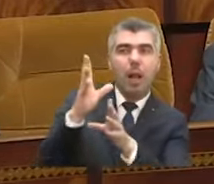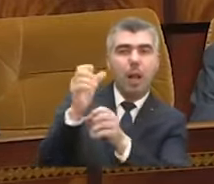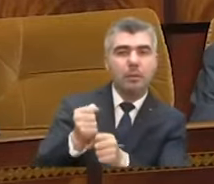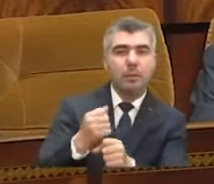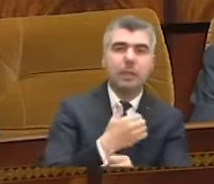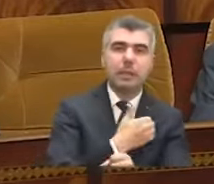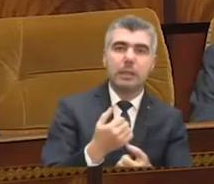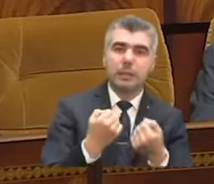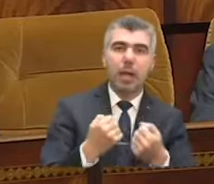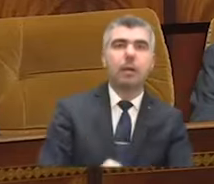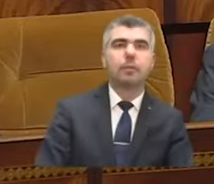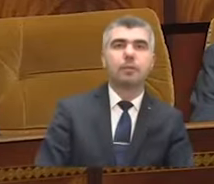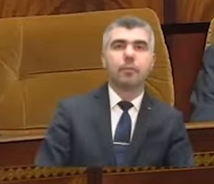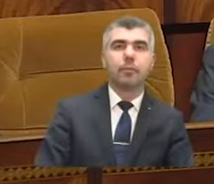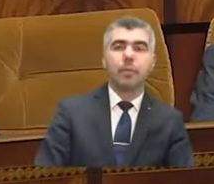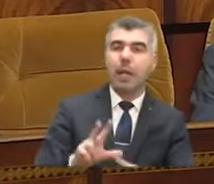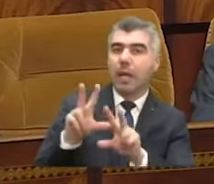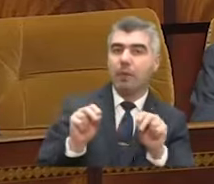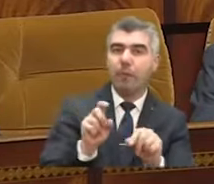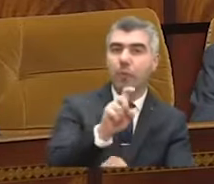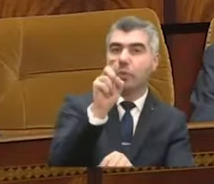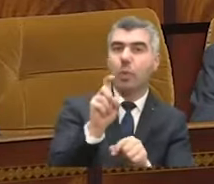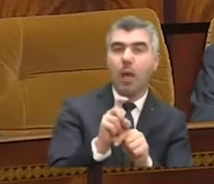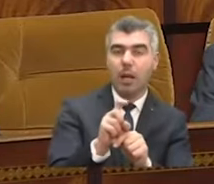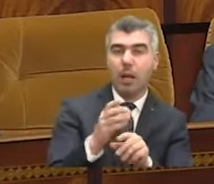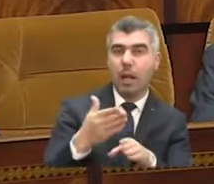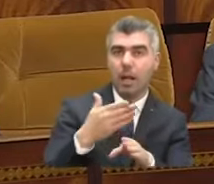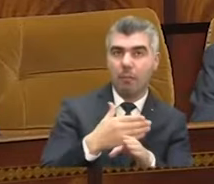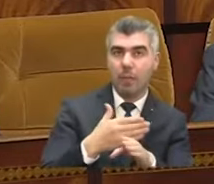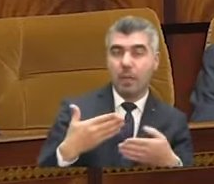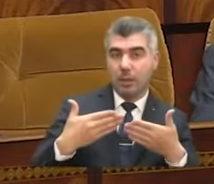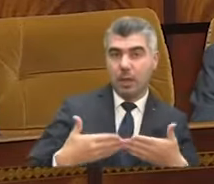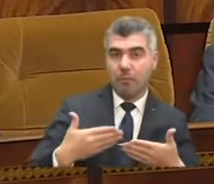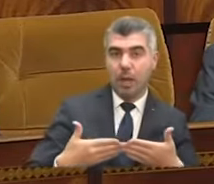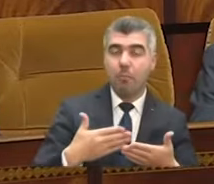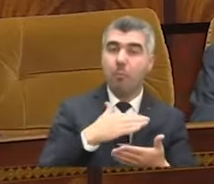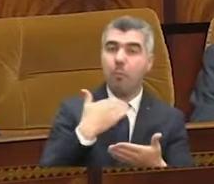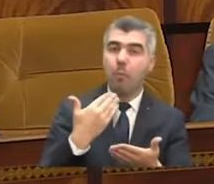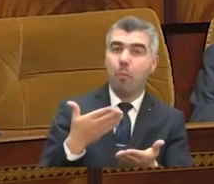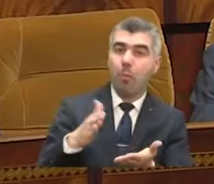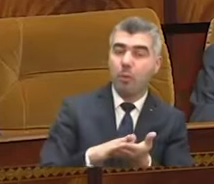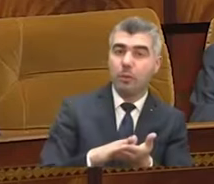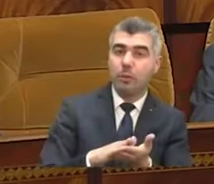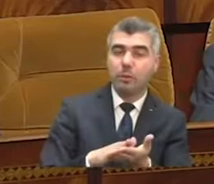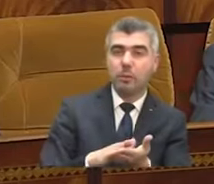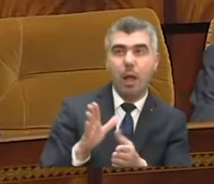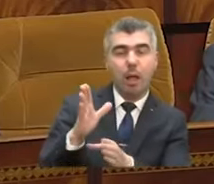ويخليكم صحيحة. كنا طرحنا نفس السؤال، دابا الإكرام الميت شي حاجة اللي كبيرة، احنا